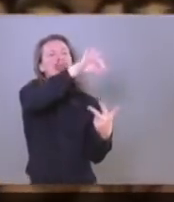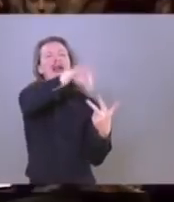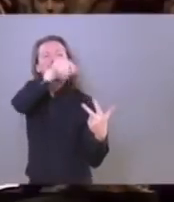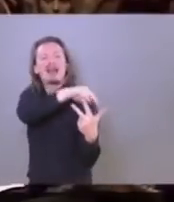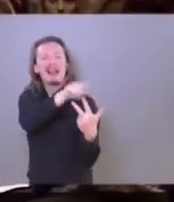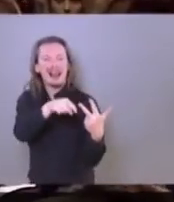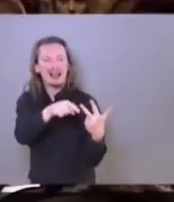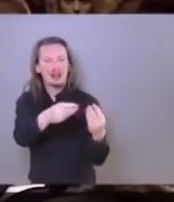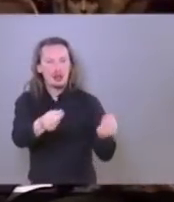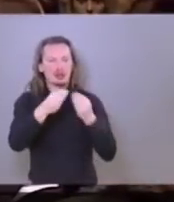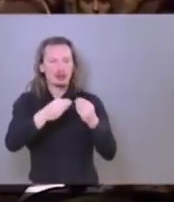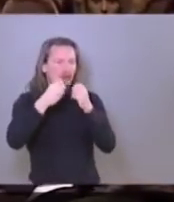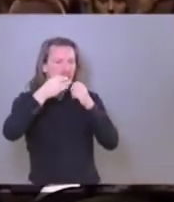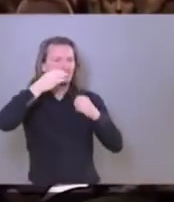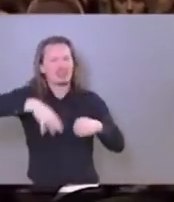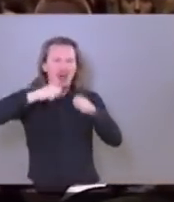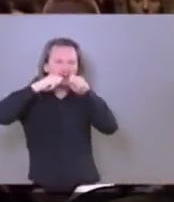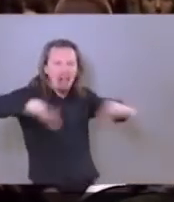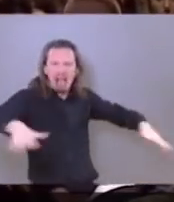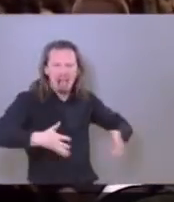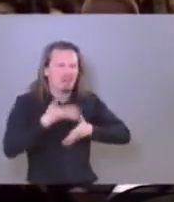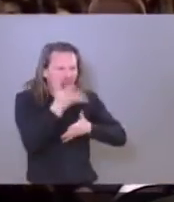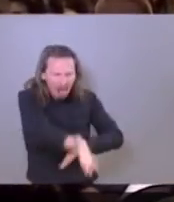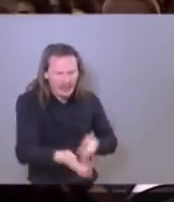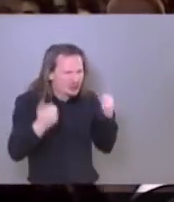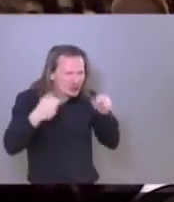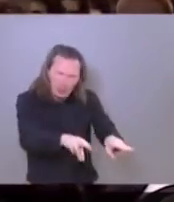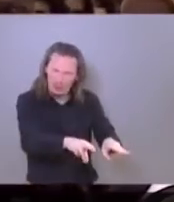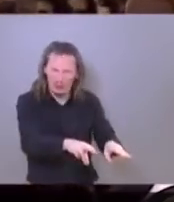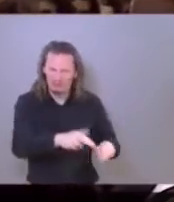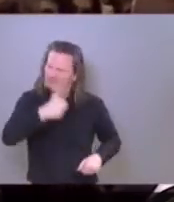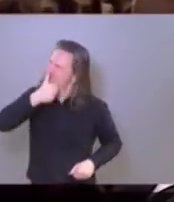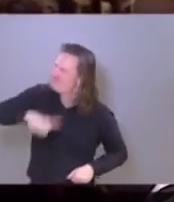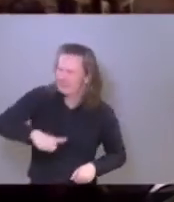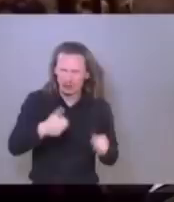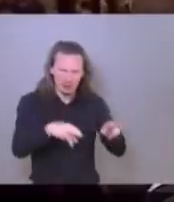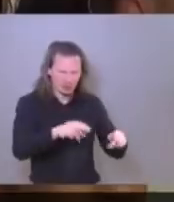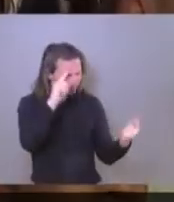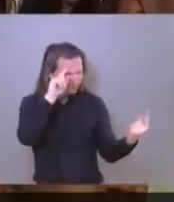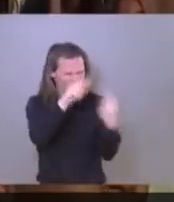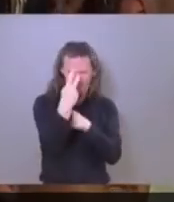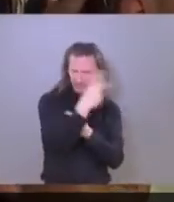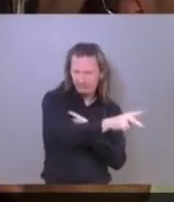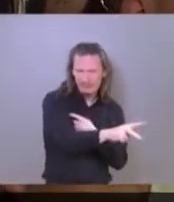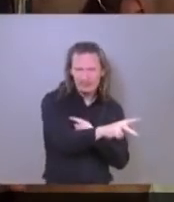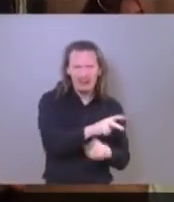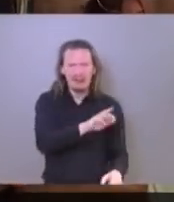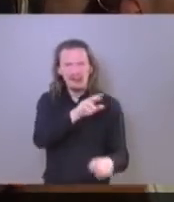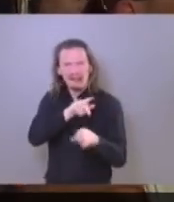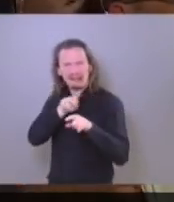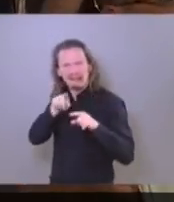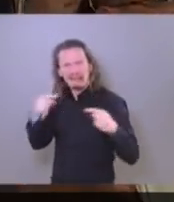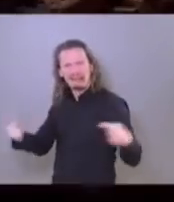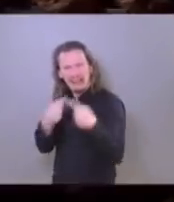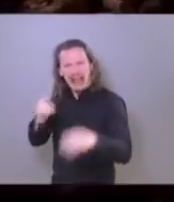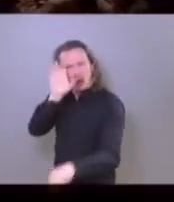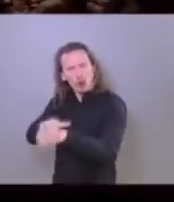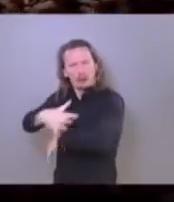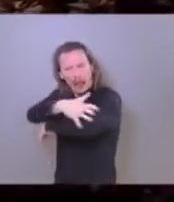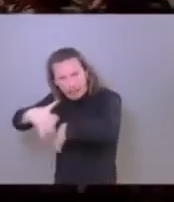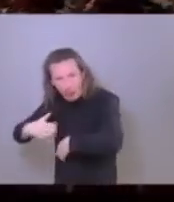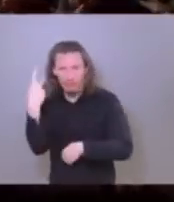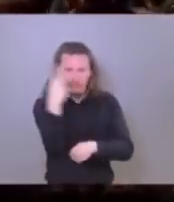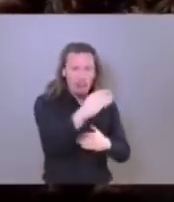vous allez cracher du sang. Voilà ce qu'ils ont mis à l'ordre du jour. La guerre contre le pauvre.